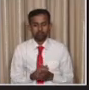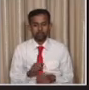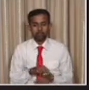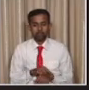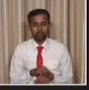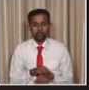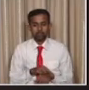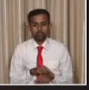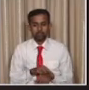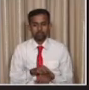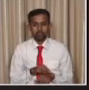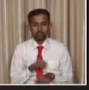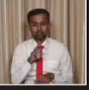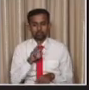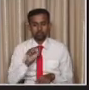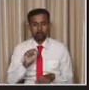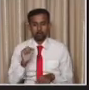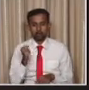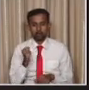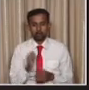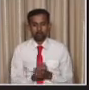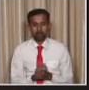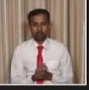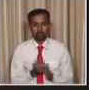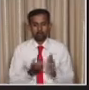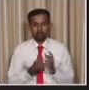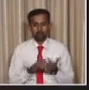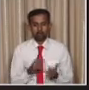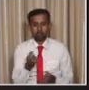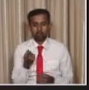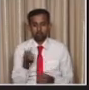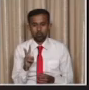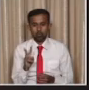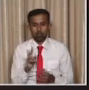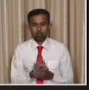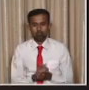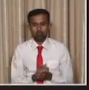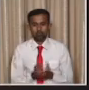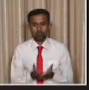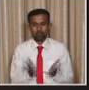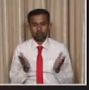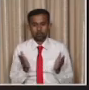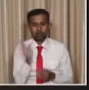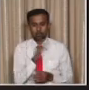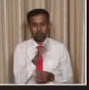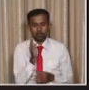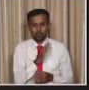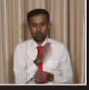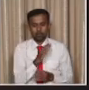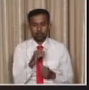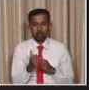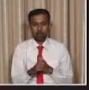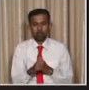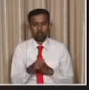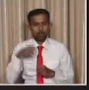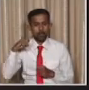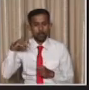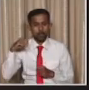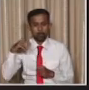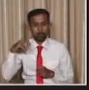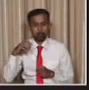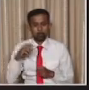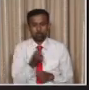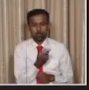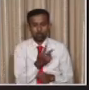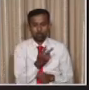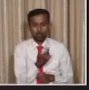ඩොලර් 7.350කට. ඒ කියන්නේ රුපියල් 12කට. එතකොට ඉන්දියාවේ හුලම් වලින් ජනනය කරන විදුලිය